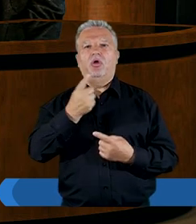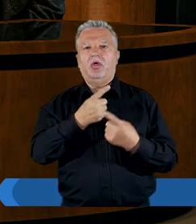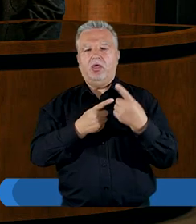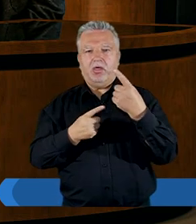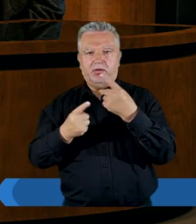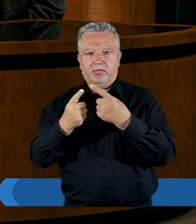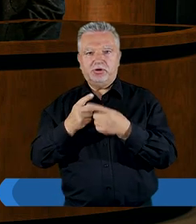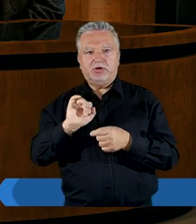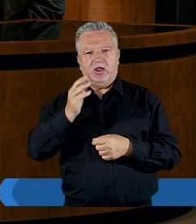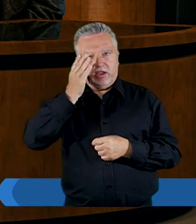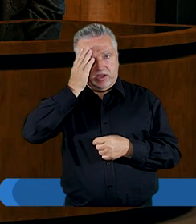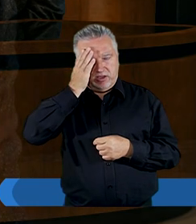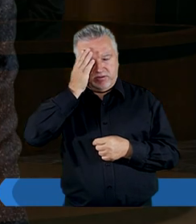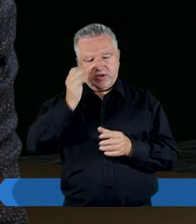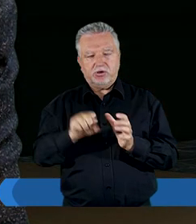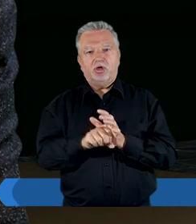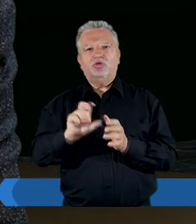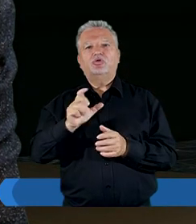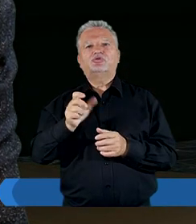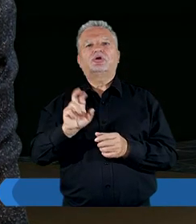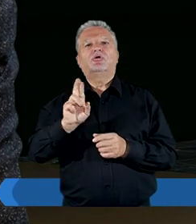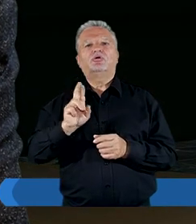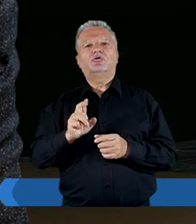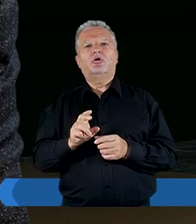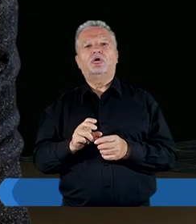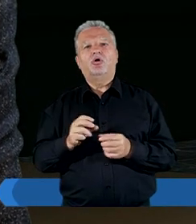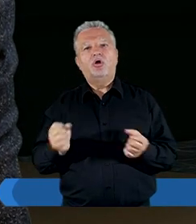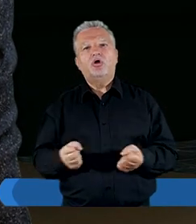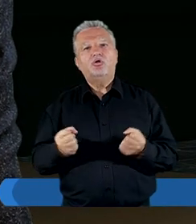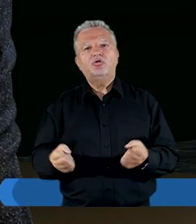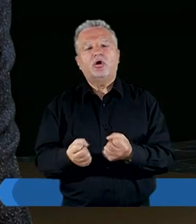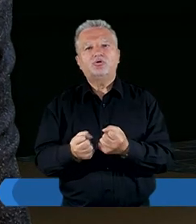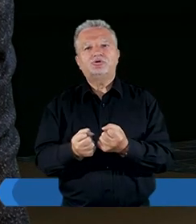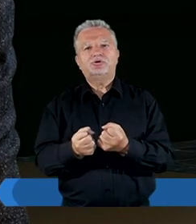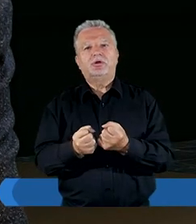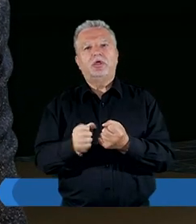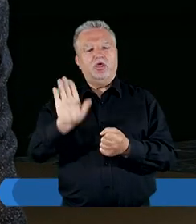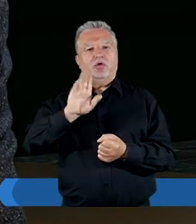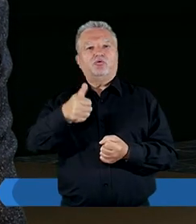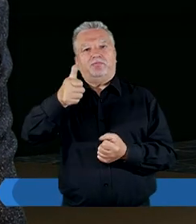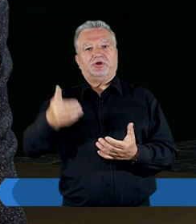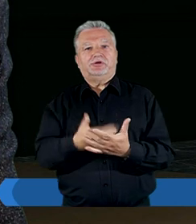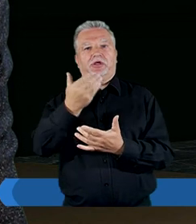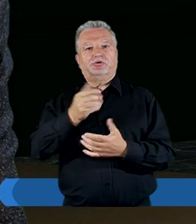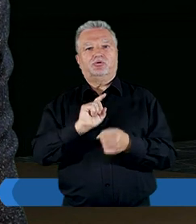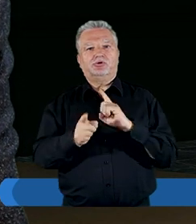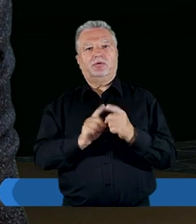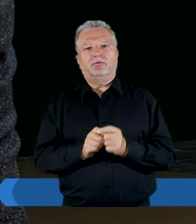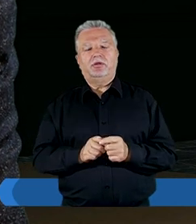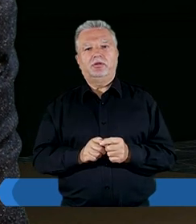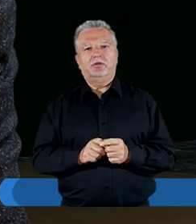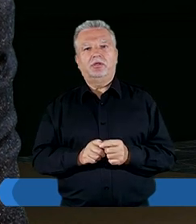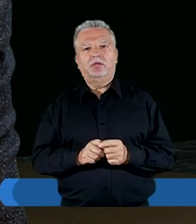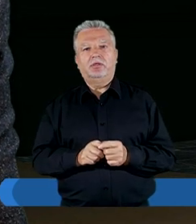myśli i wiedzą, do czego kto dąży. Bóg właściwie pierwszy zaczął.